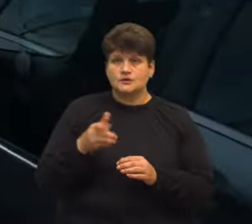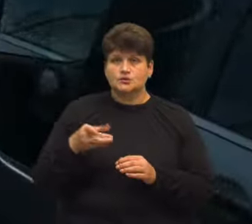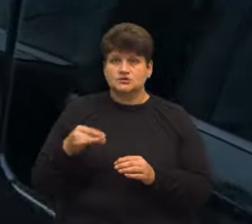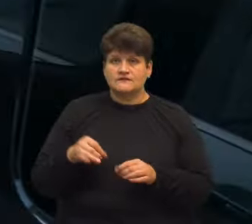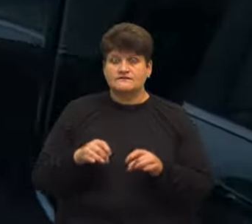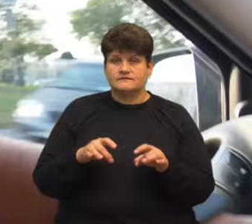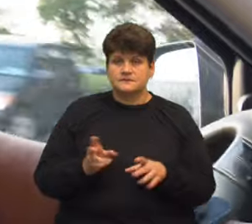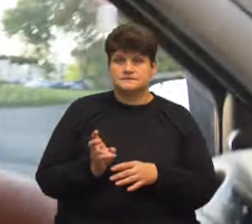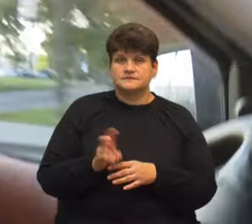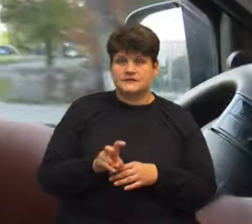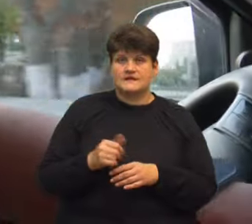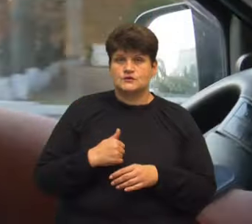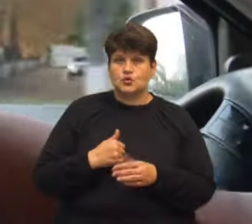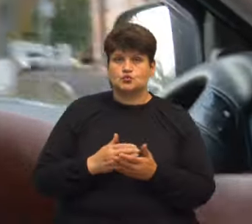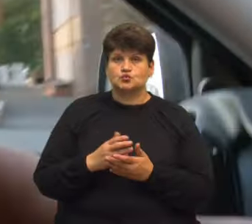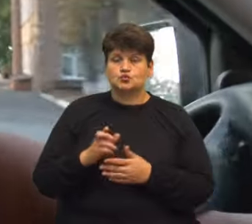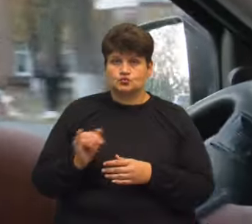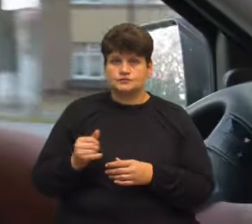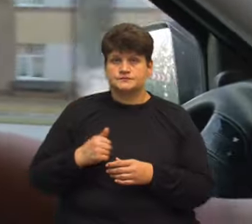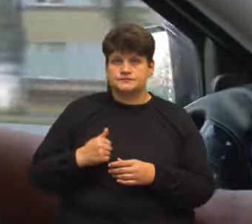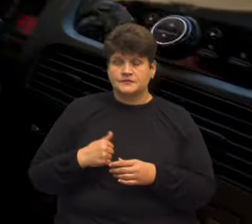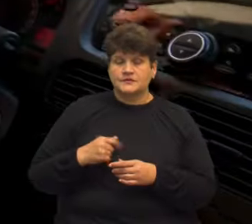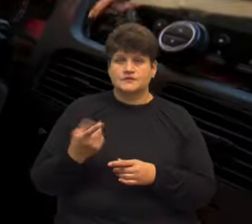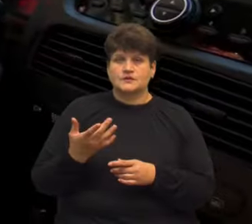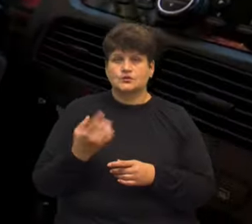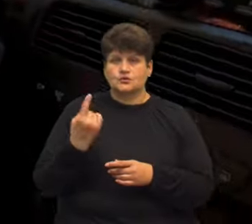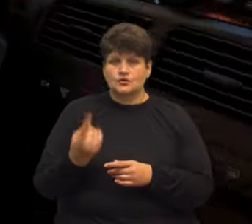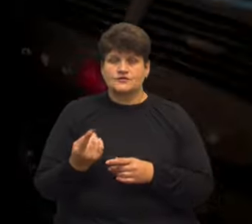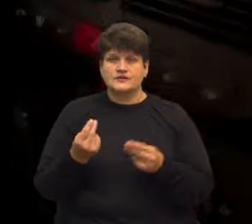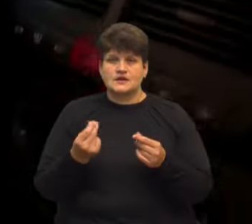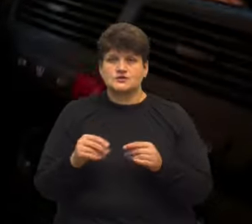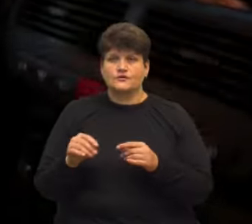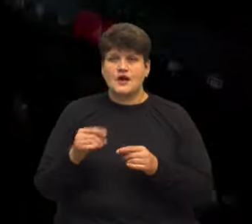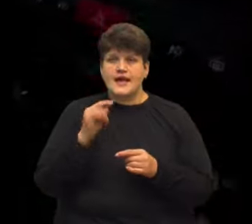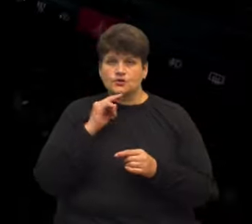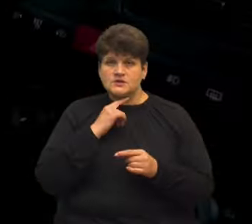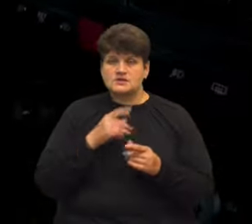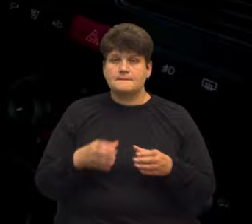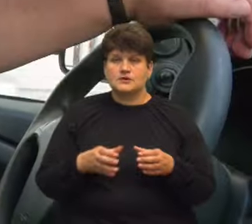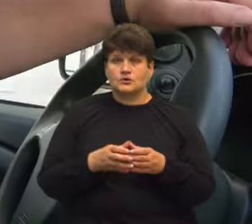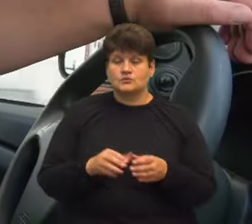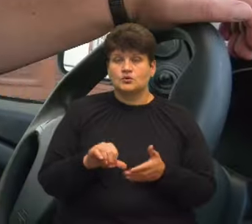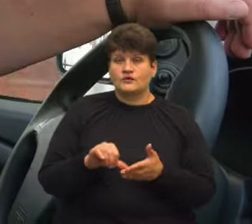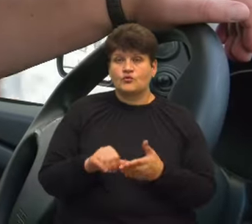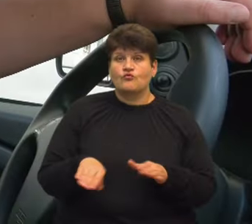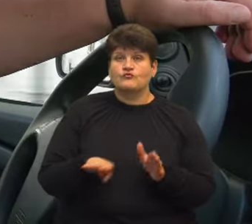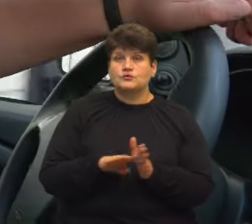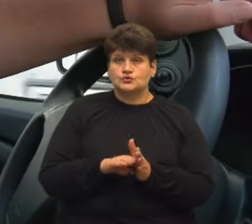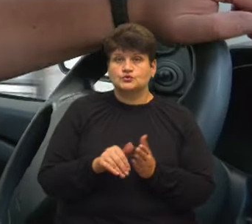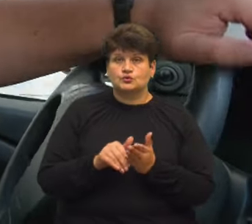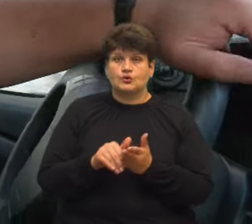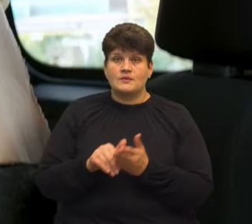на військову службу. У Збройних силах України він в одному з фінансово-економічних підрозділів. Перебуваючи у відпустці, чоловік